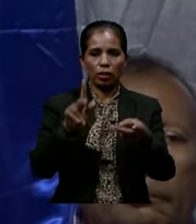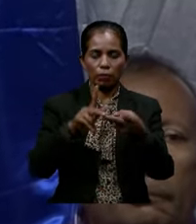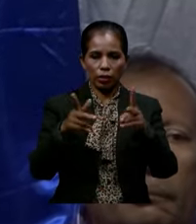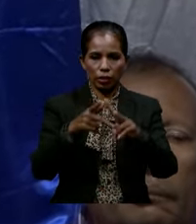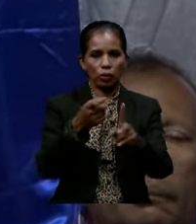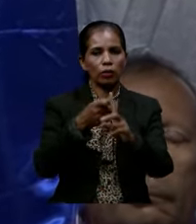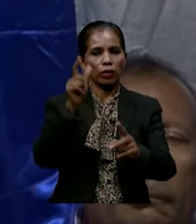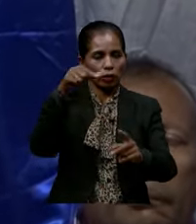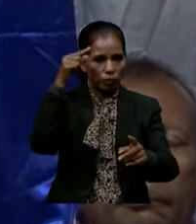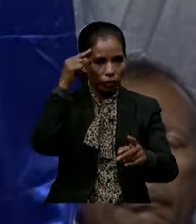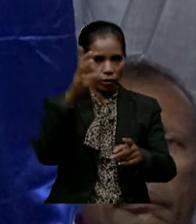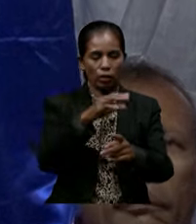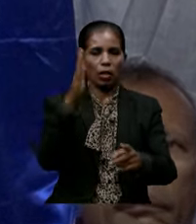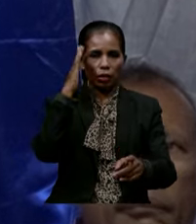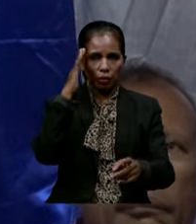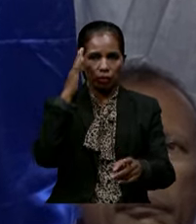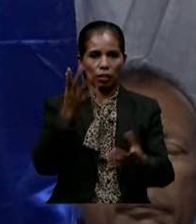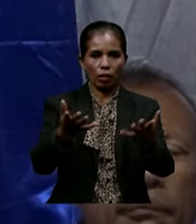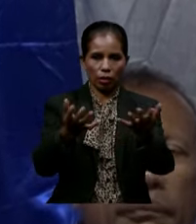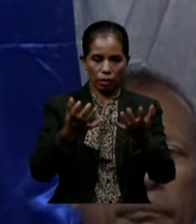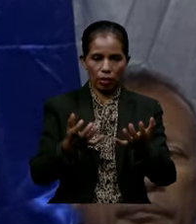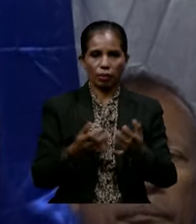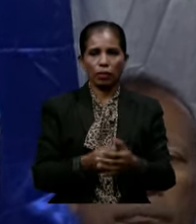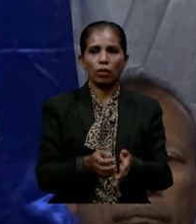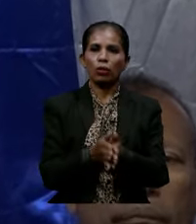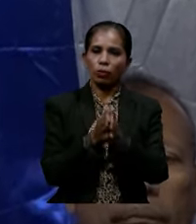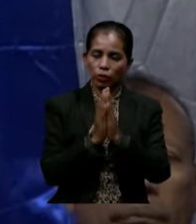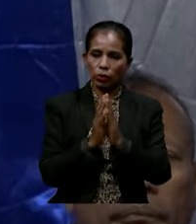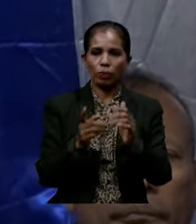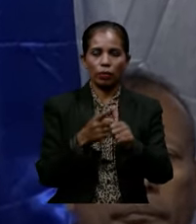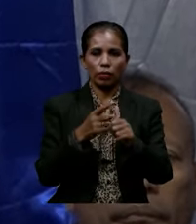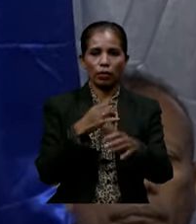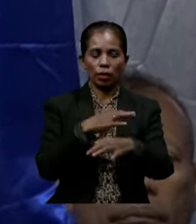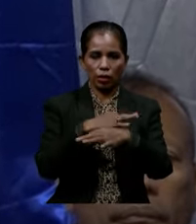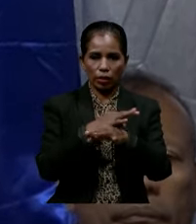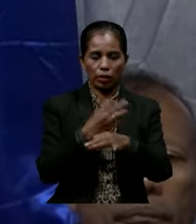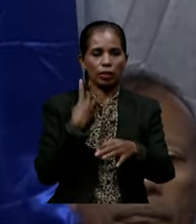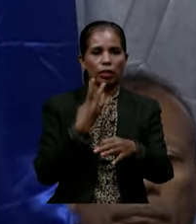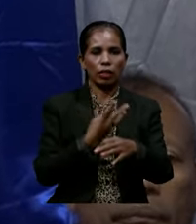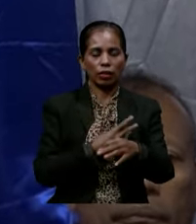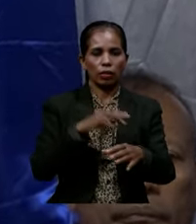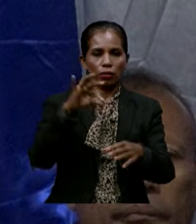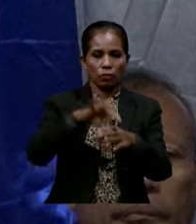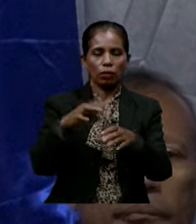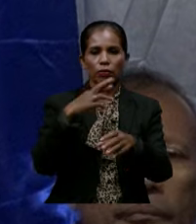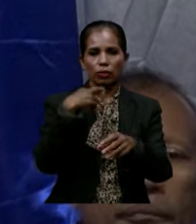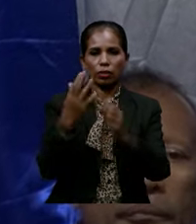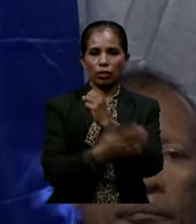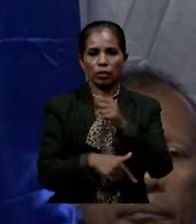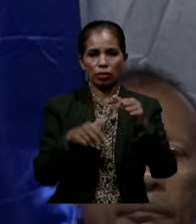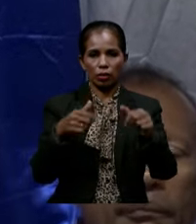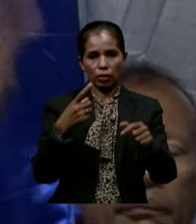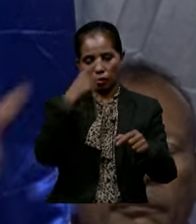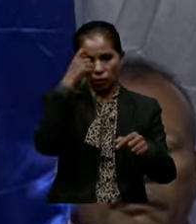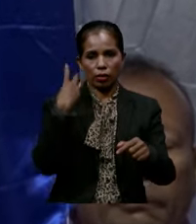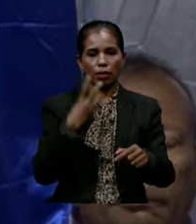gubernunian, anu ing kata akara musu ulu kwa tadia itania perusahaan harelar. Tanema kita kara